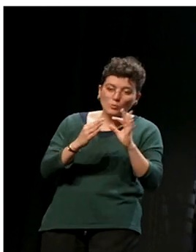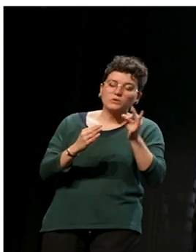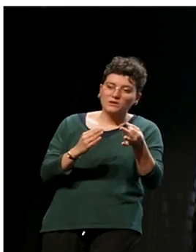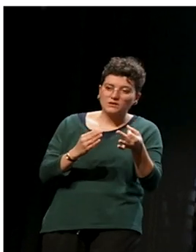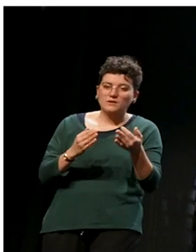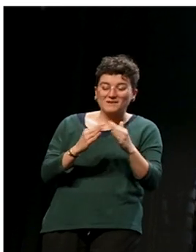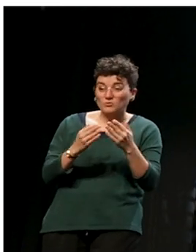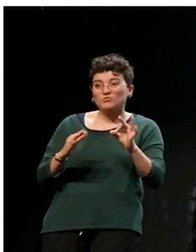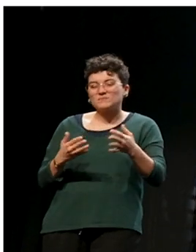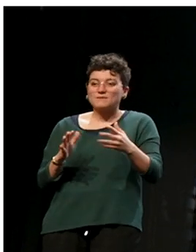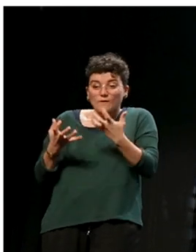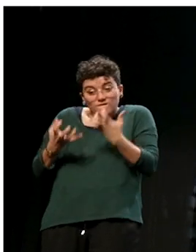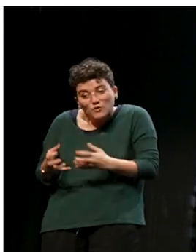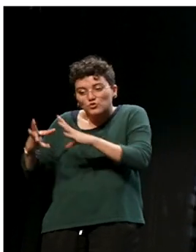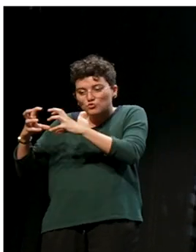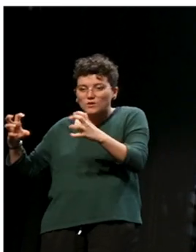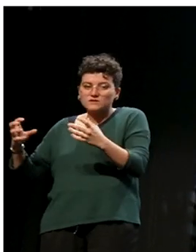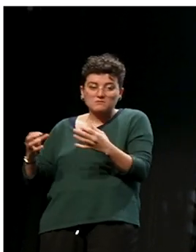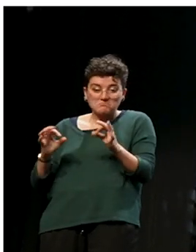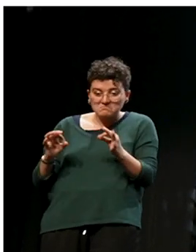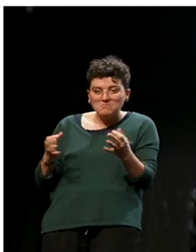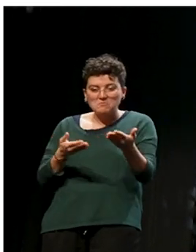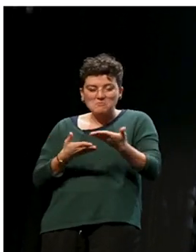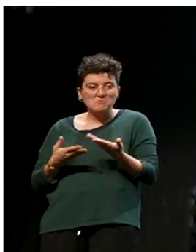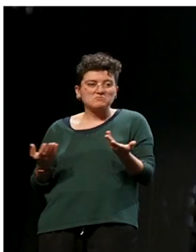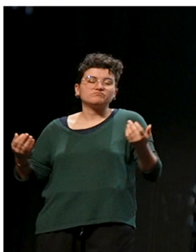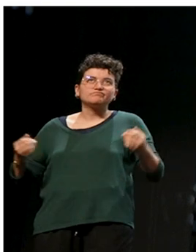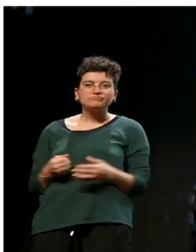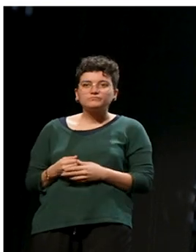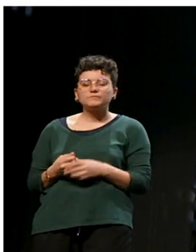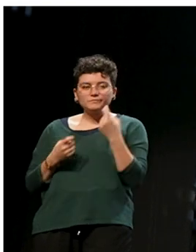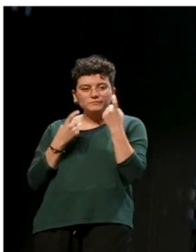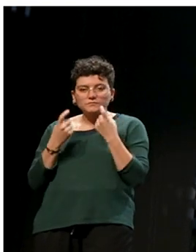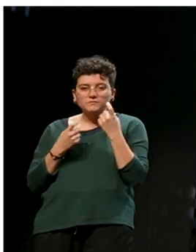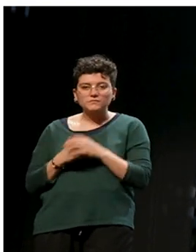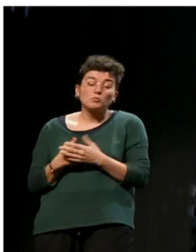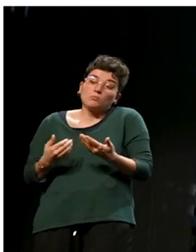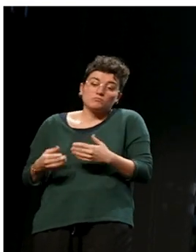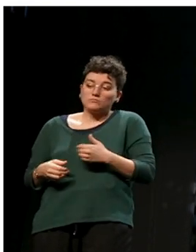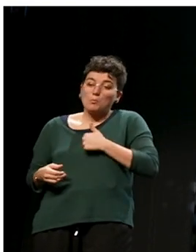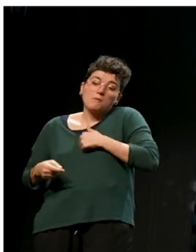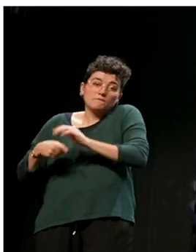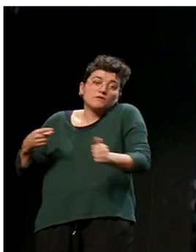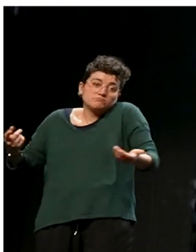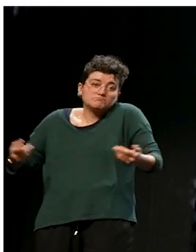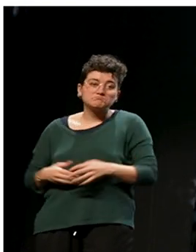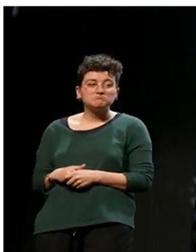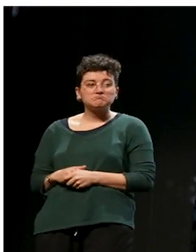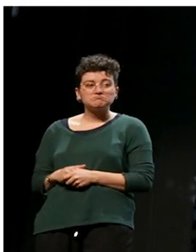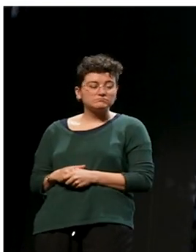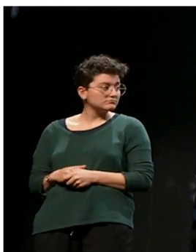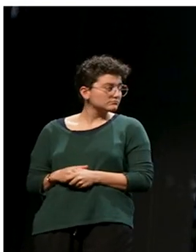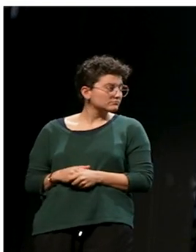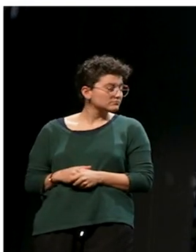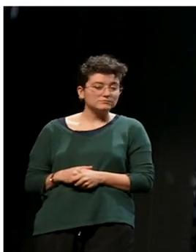Mais ce n'est pas ce que je voulais, quoi. Donc, je suis arrivée j'ai fait le truc moi-même, hein, finalement, parce qu'on n'est jamais aussi bien servi par